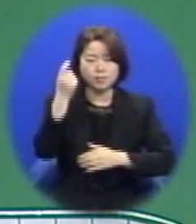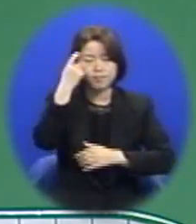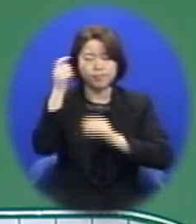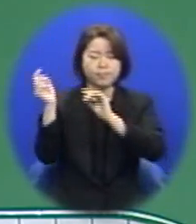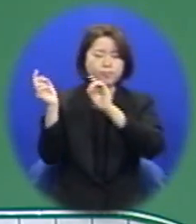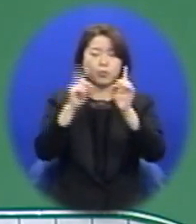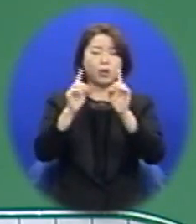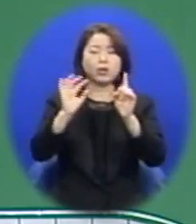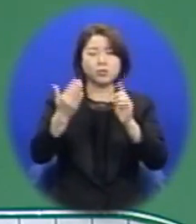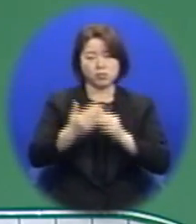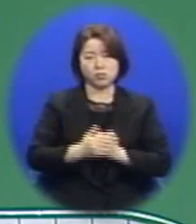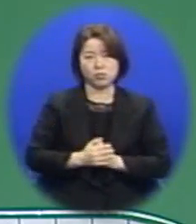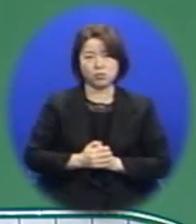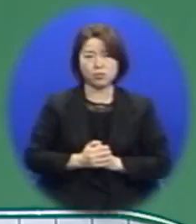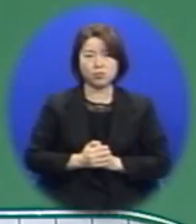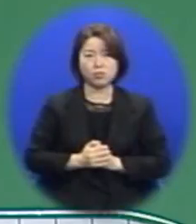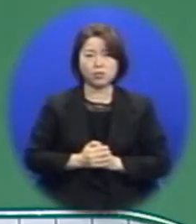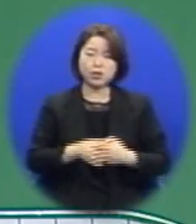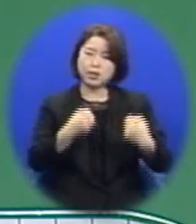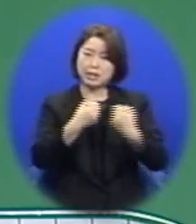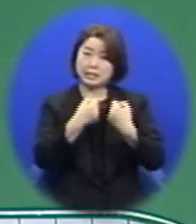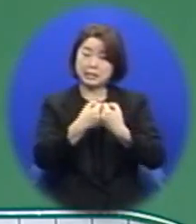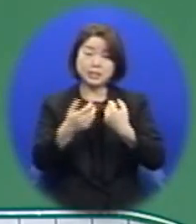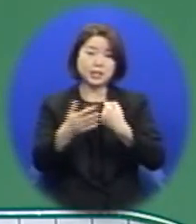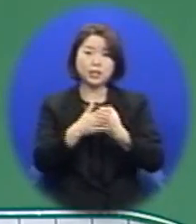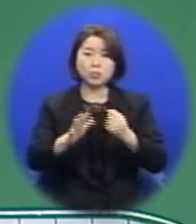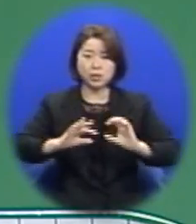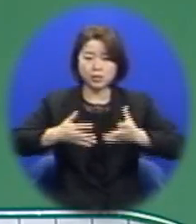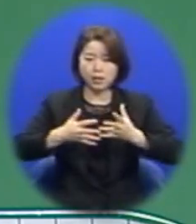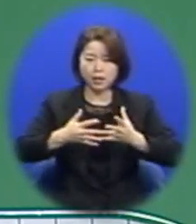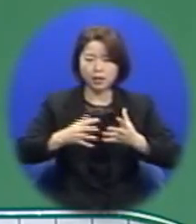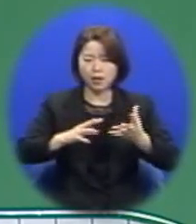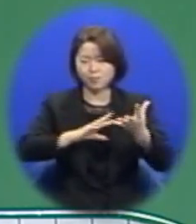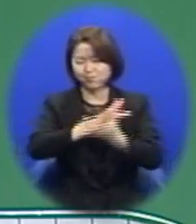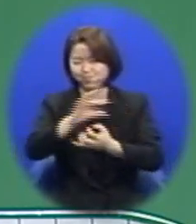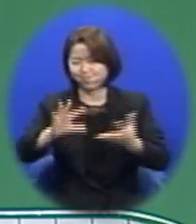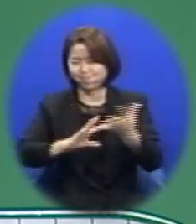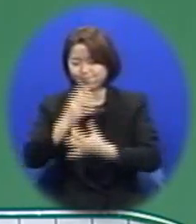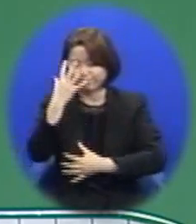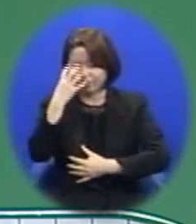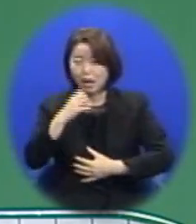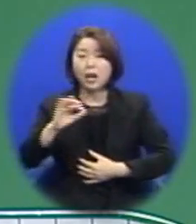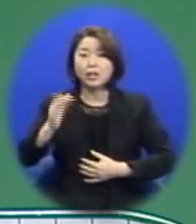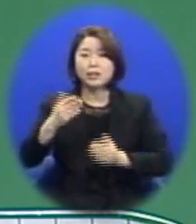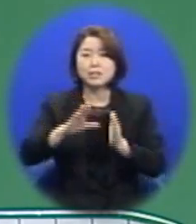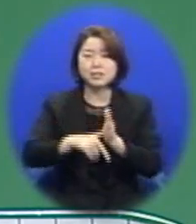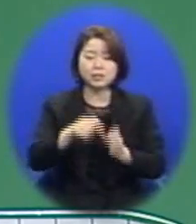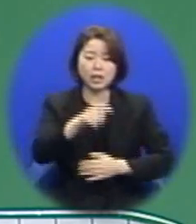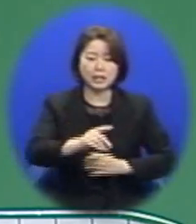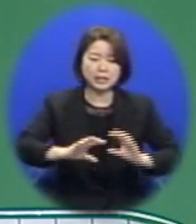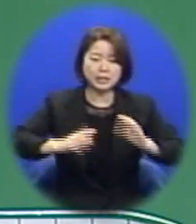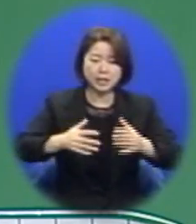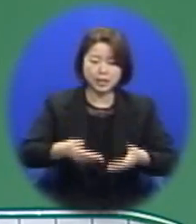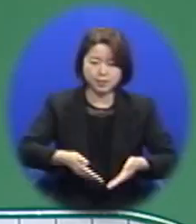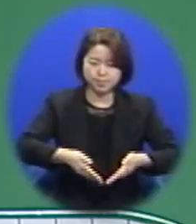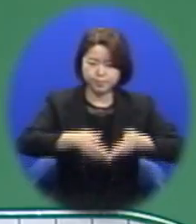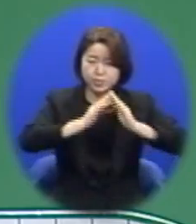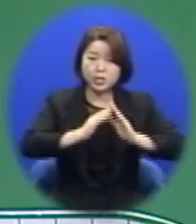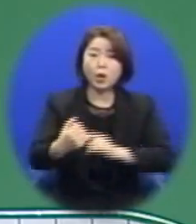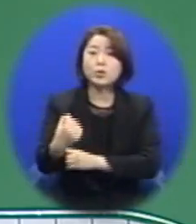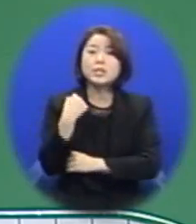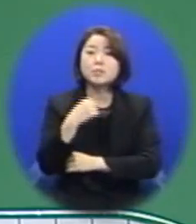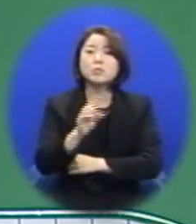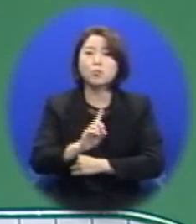똑바로 차려진 전쟁으로 인해서 나라가 엉망진창 되었을 때 이 나라를 일으켜낸 힘이 있다면